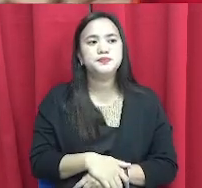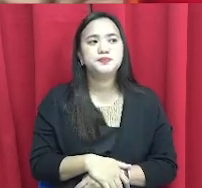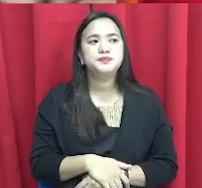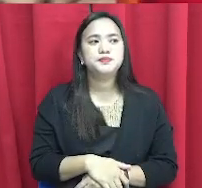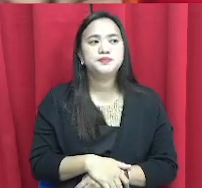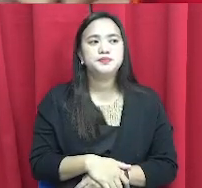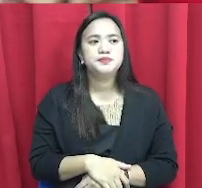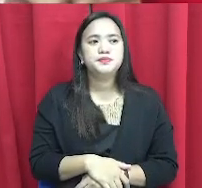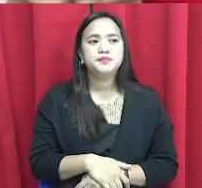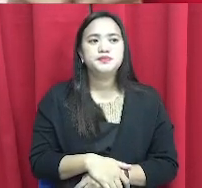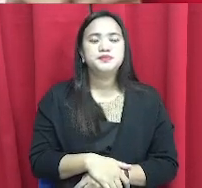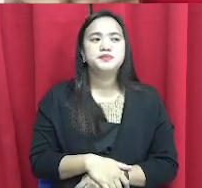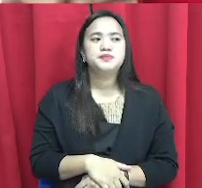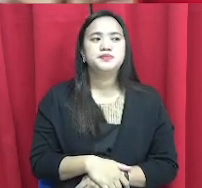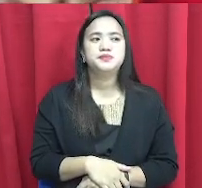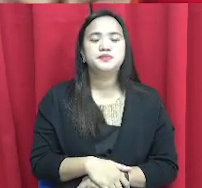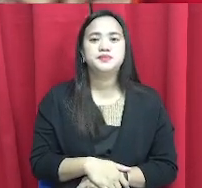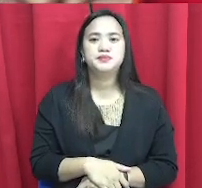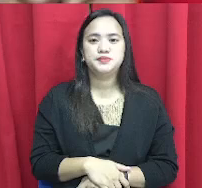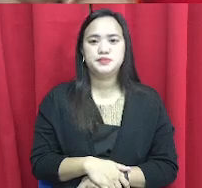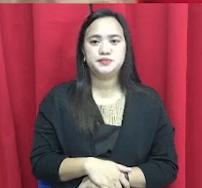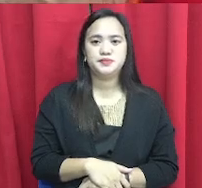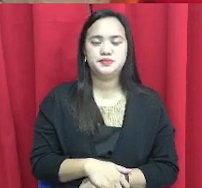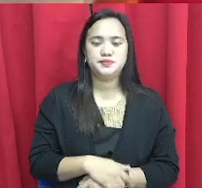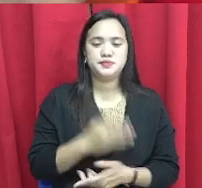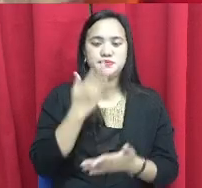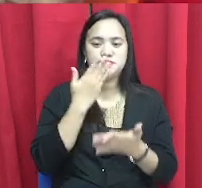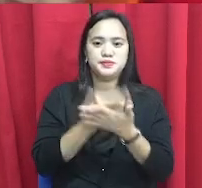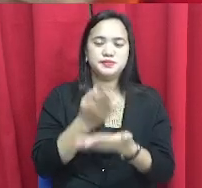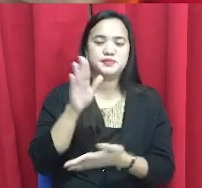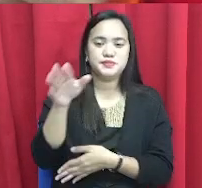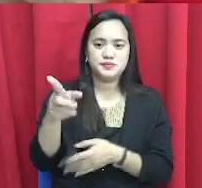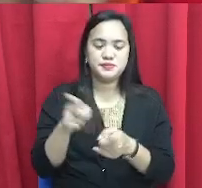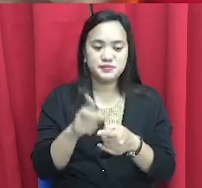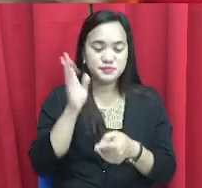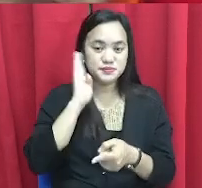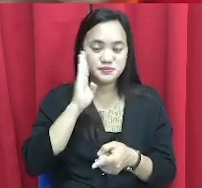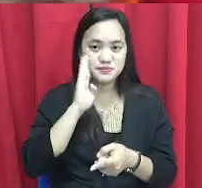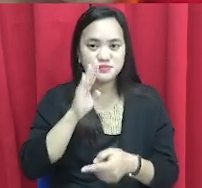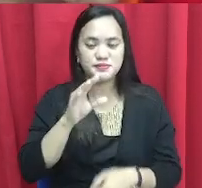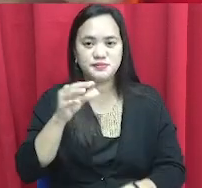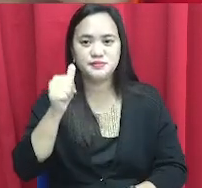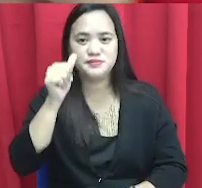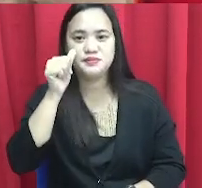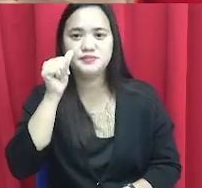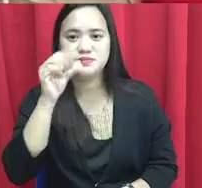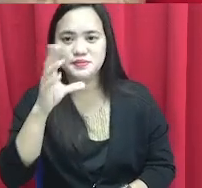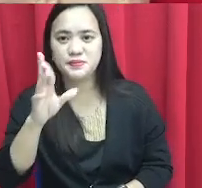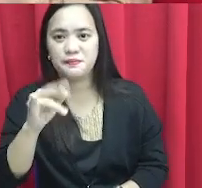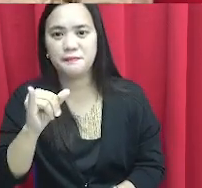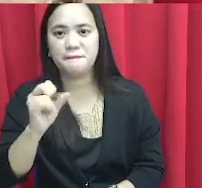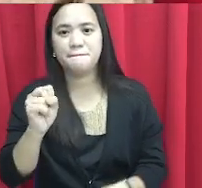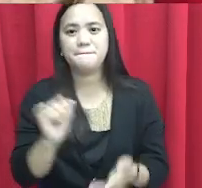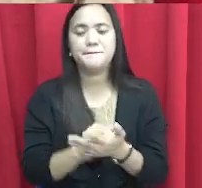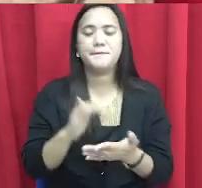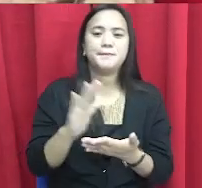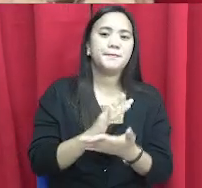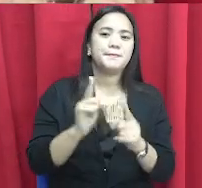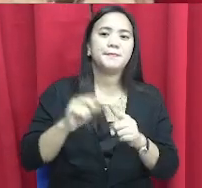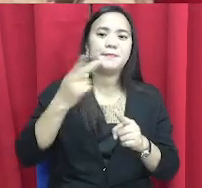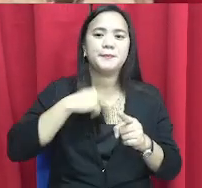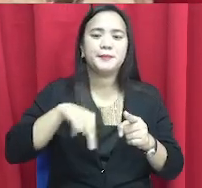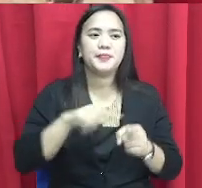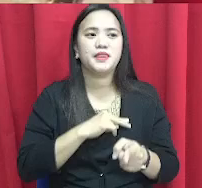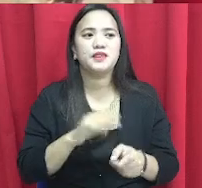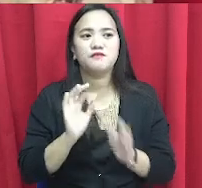sa atin Amen magandang ah hapon po sa ating lahat Maraming maraming salamat po sir Chris sa inyo pong binahagi po sa amin at